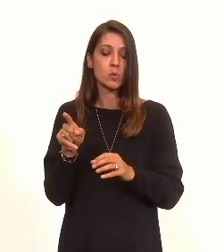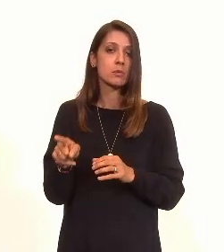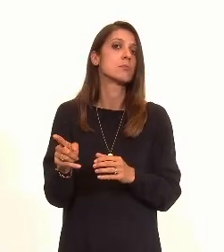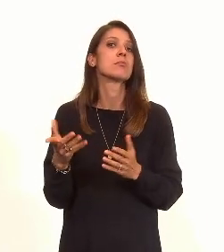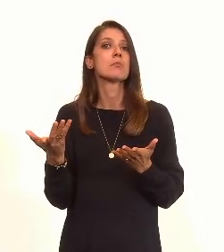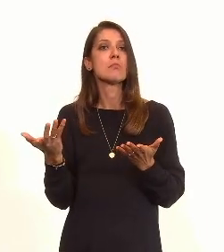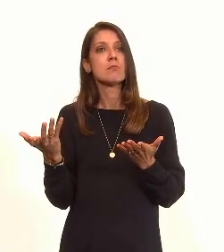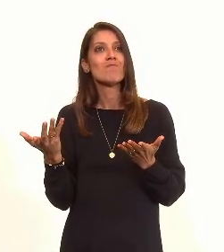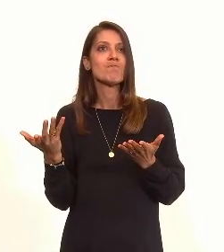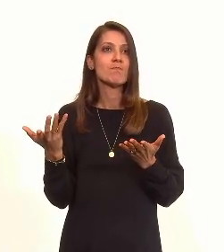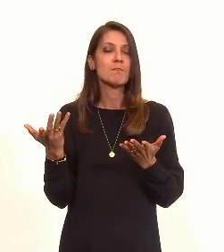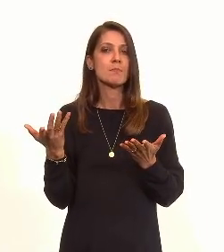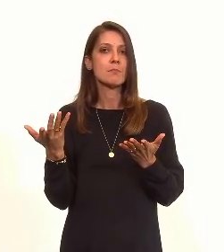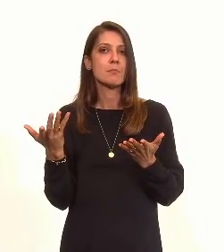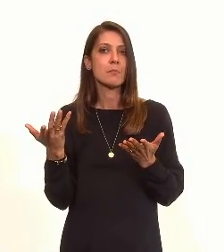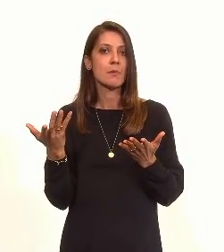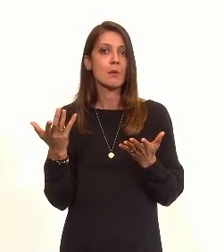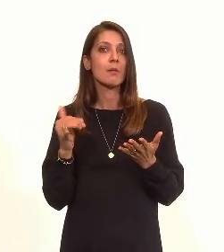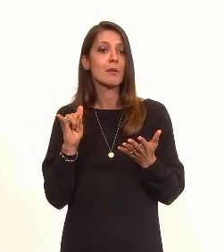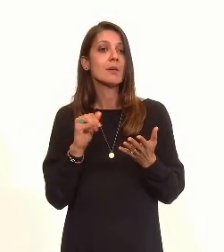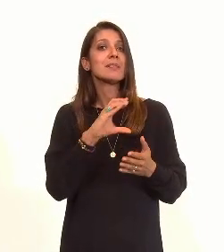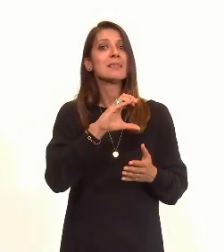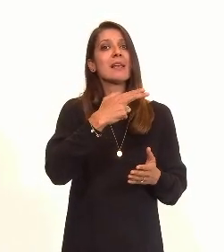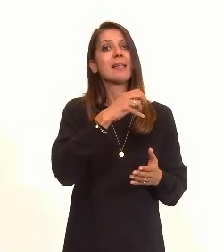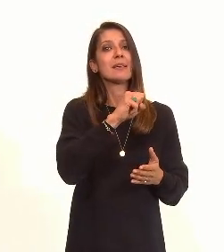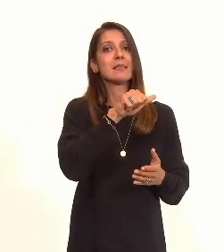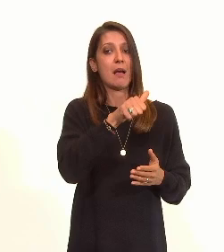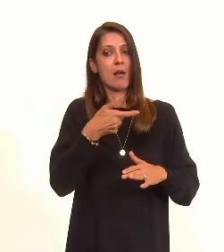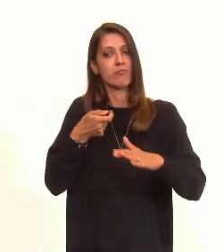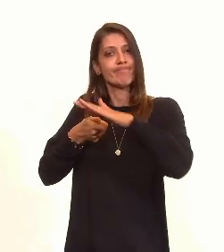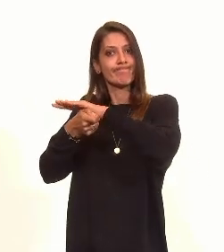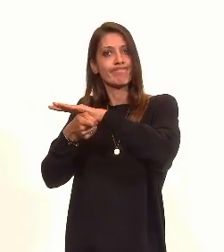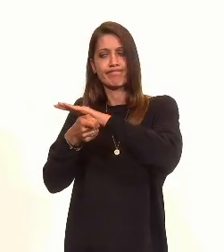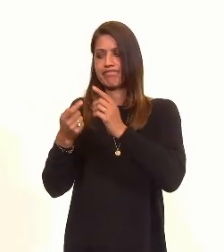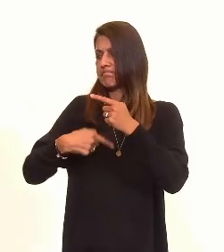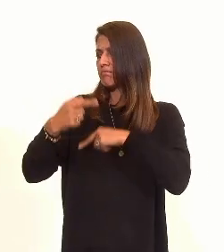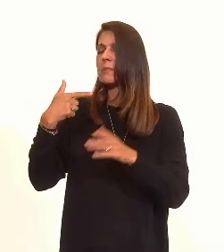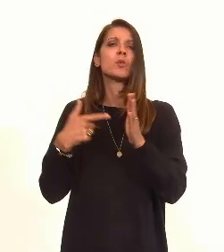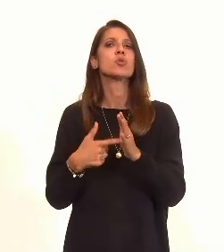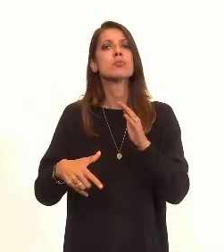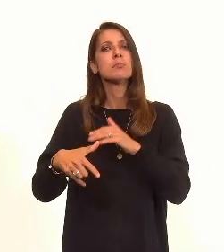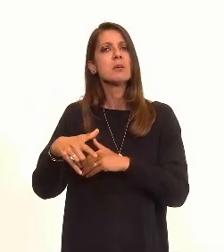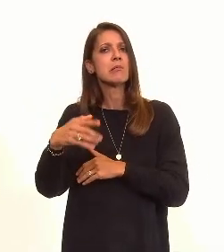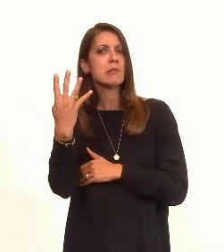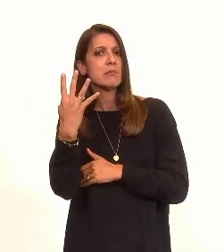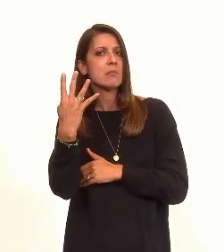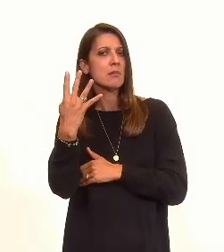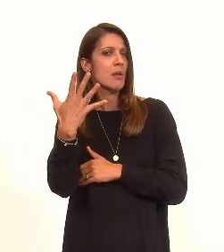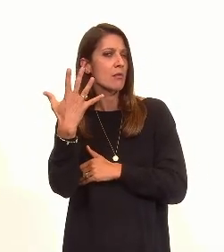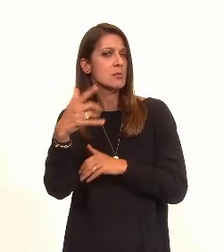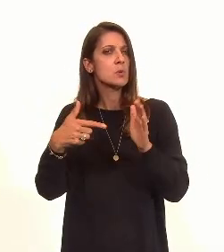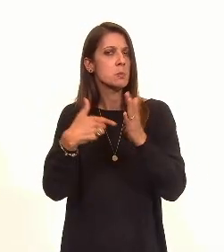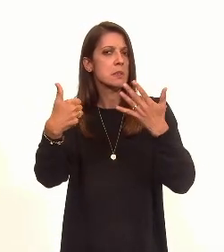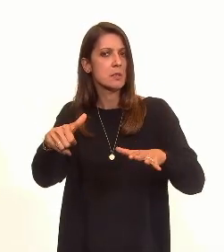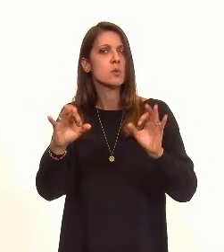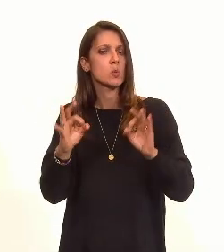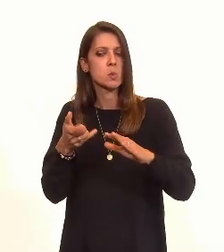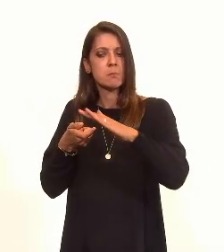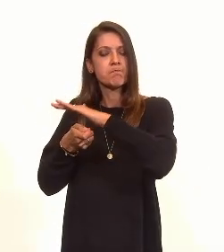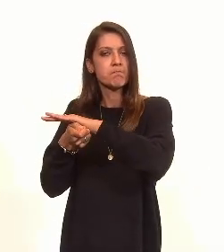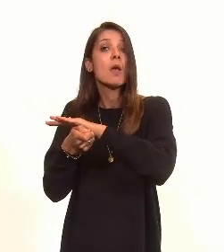été financée, effectivement, par la CNSA dans les années 2015-2016, me semble-t-il, a permis à